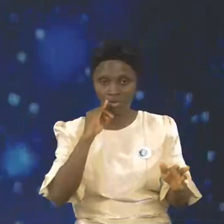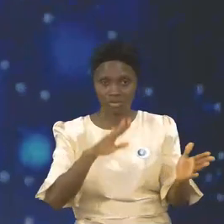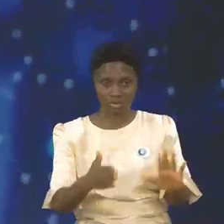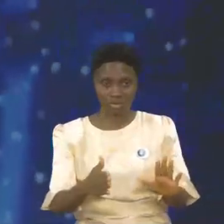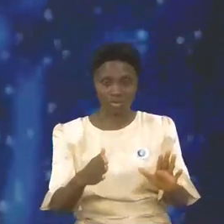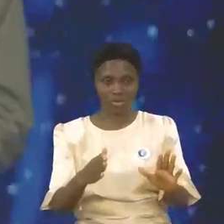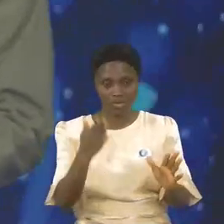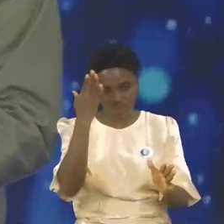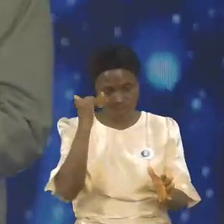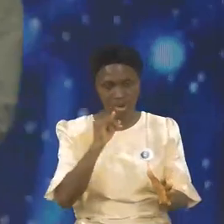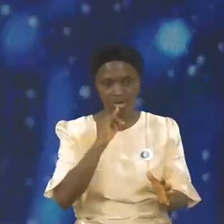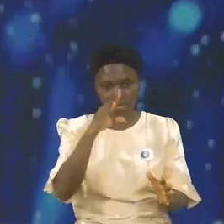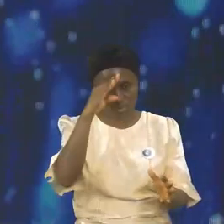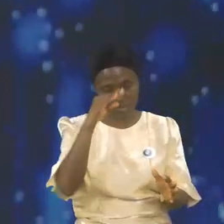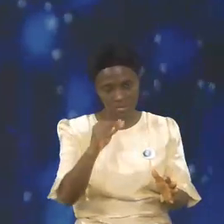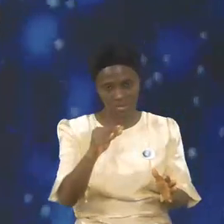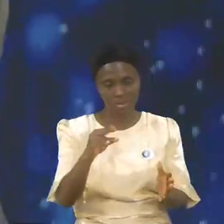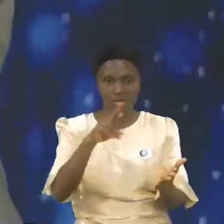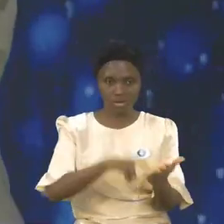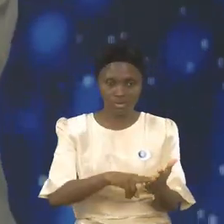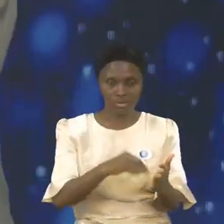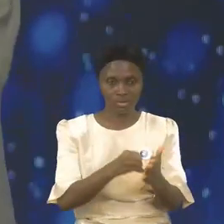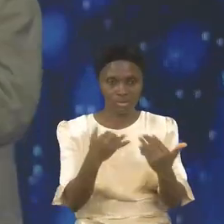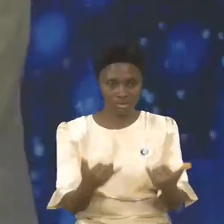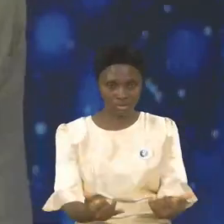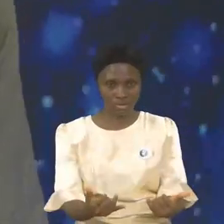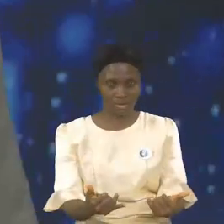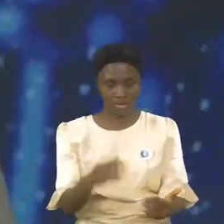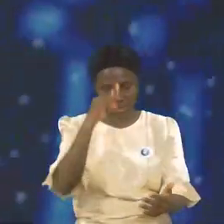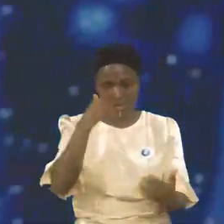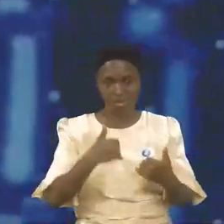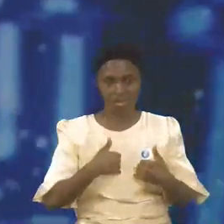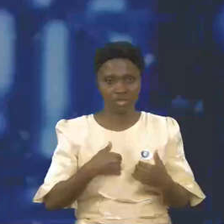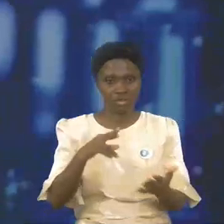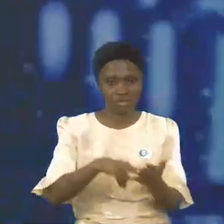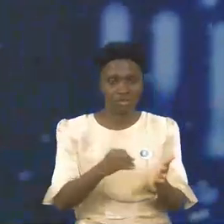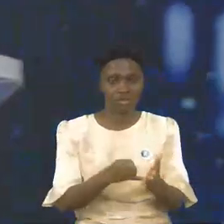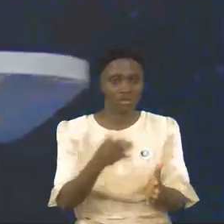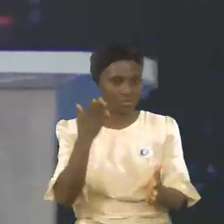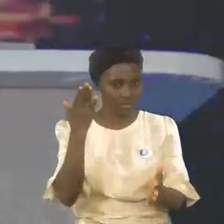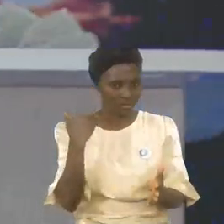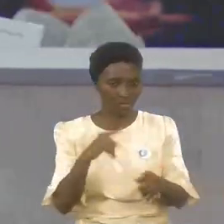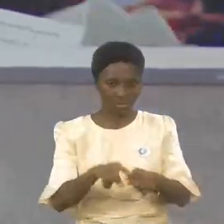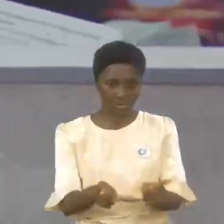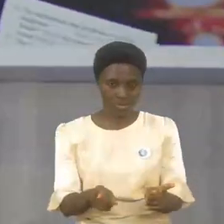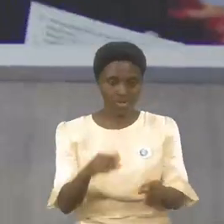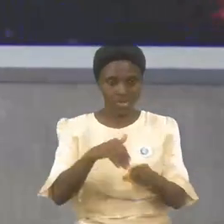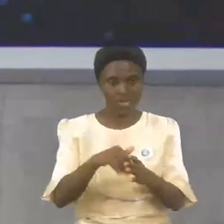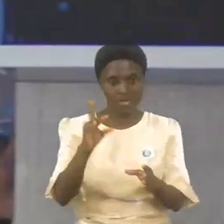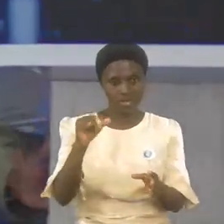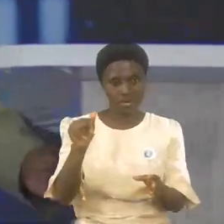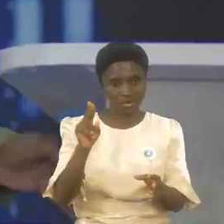maintenant est mort et pourquoi et l'a écrit pour nous c'est conseillers